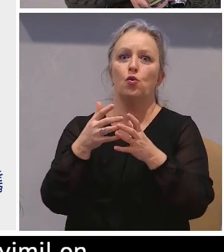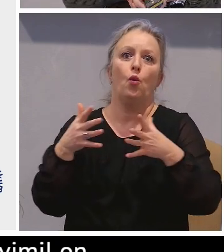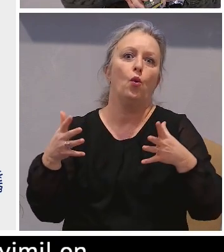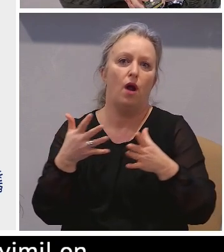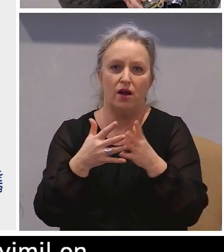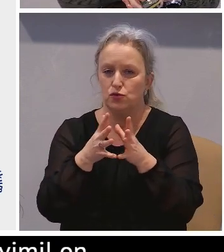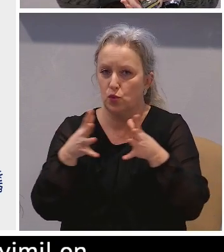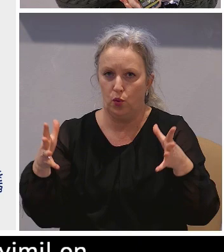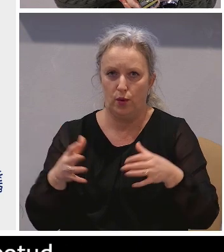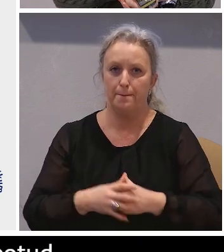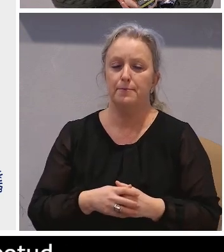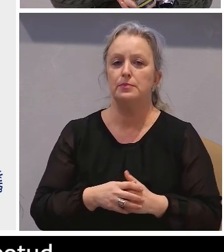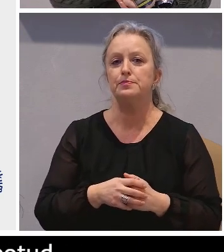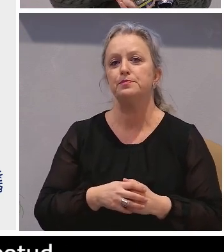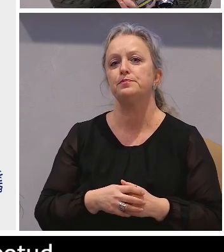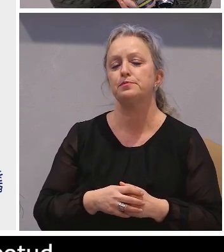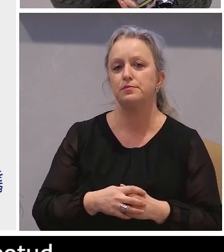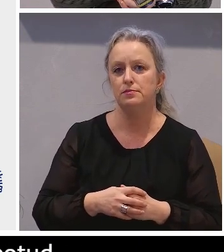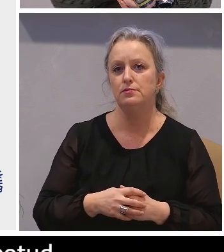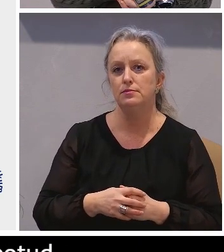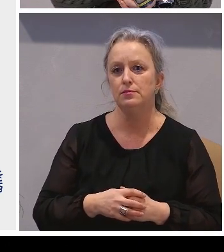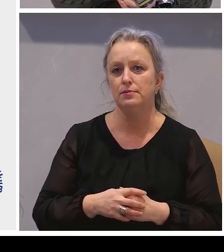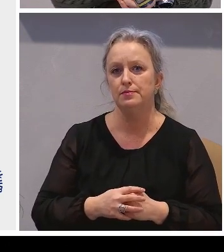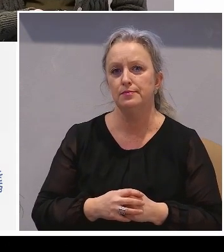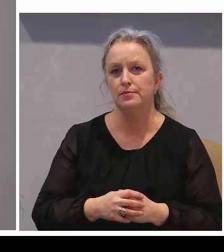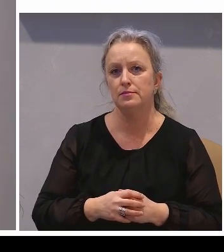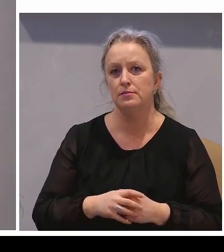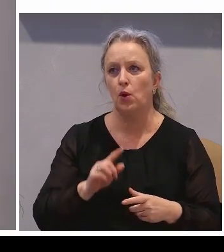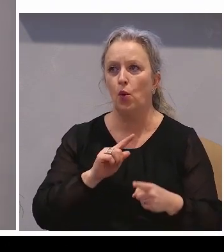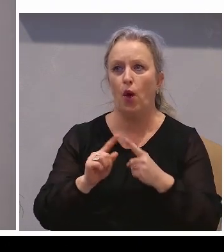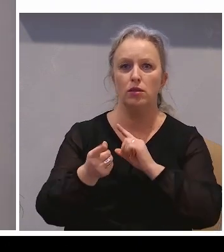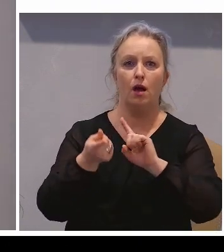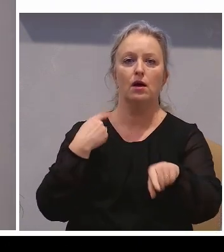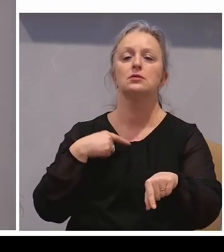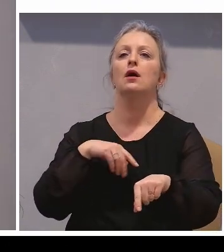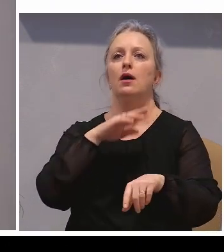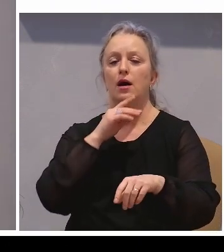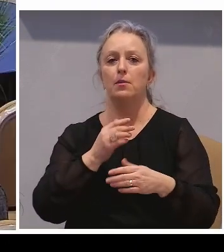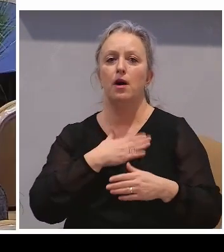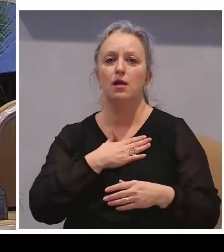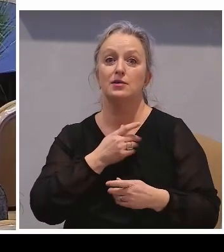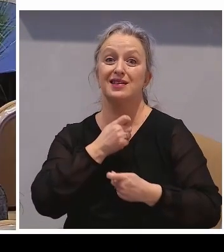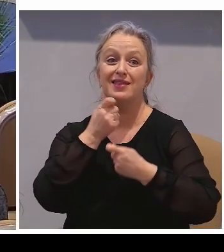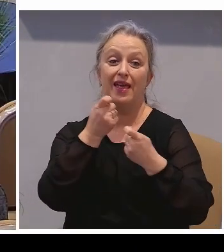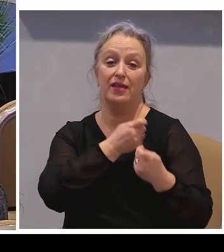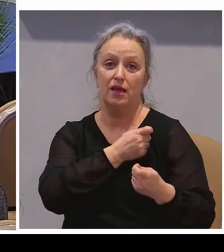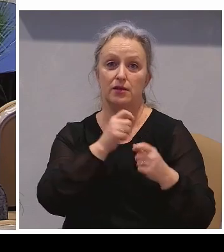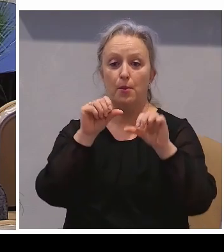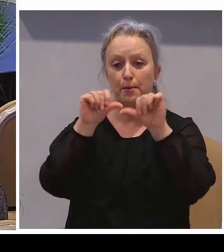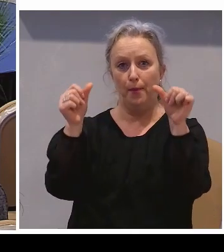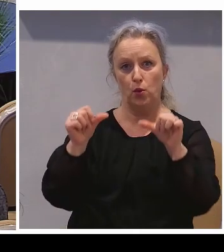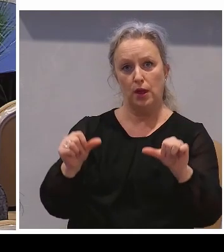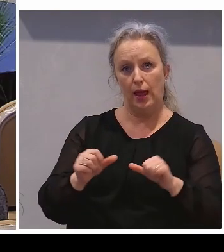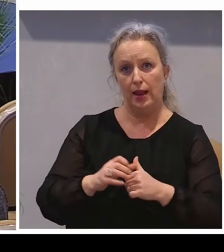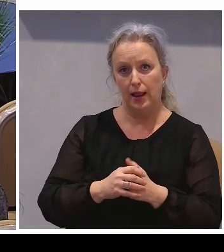the testis development Nii, ma tulen kohe selle juurde tagasi. itself. Siis tahtsingi teile näidata seda mudelit, et kui,